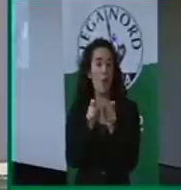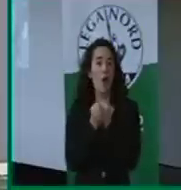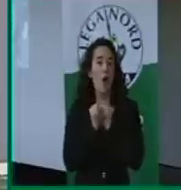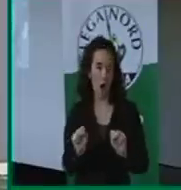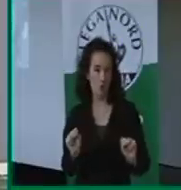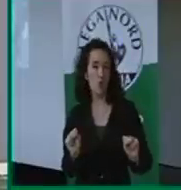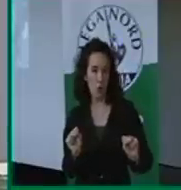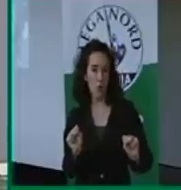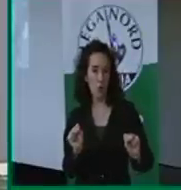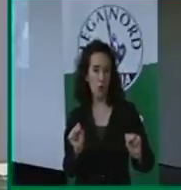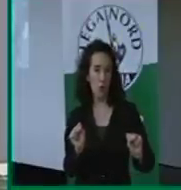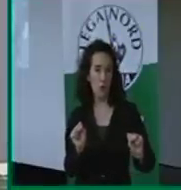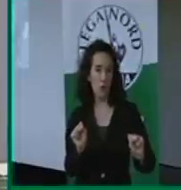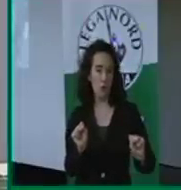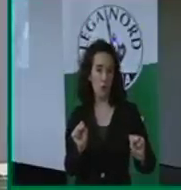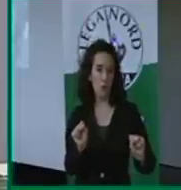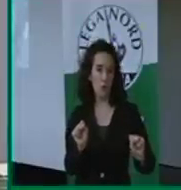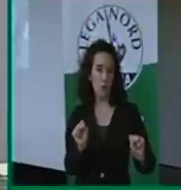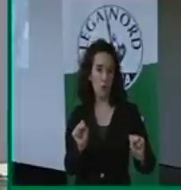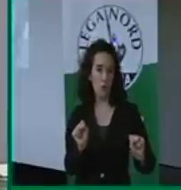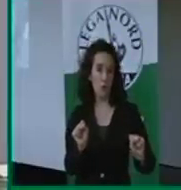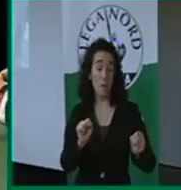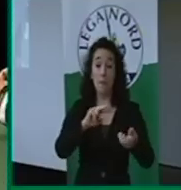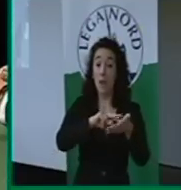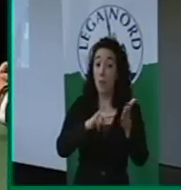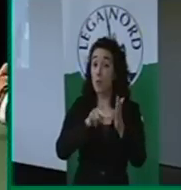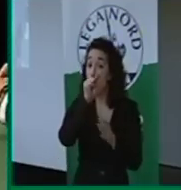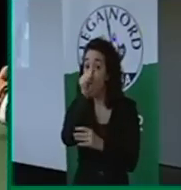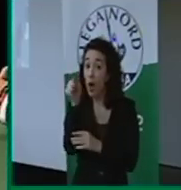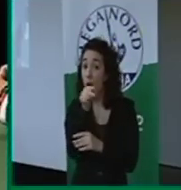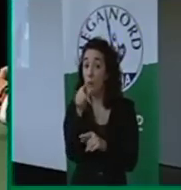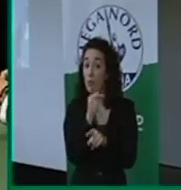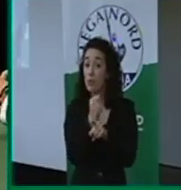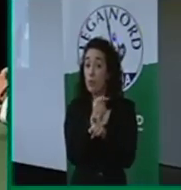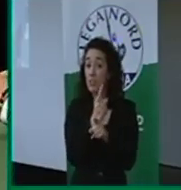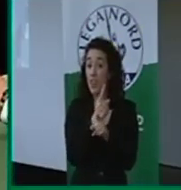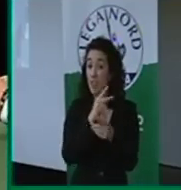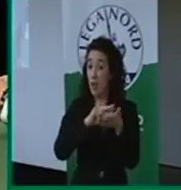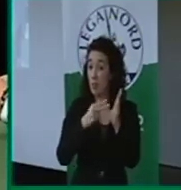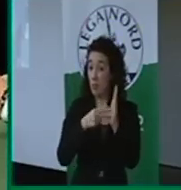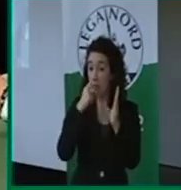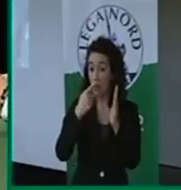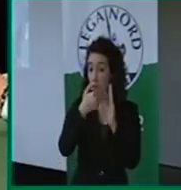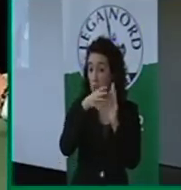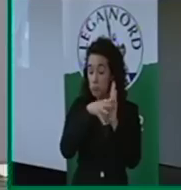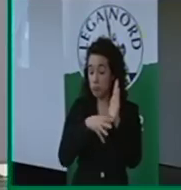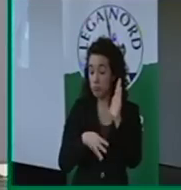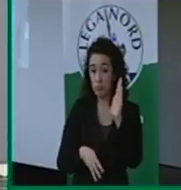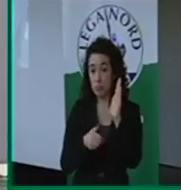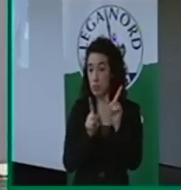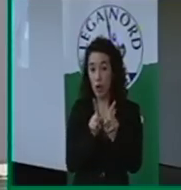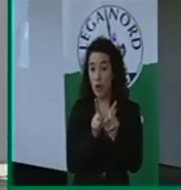politica e culturale di un paese un problema come quello della moneta unica che ripeto no era un